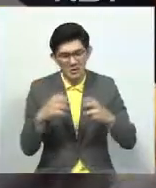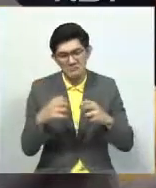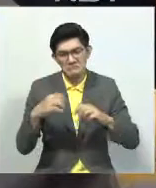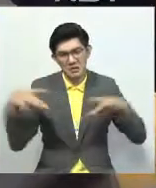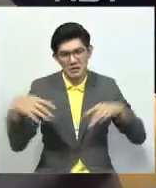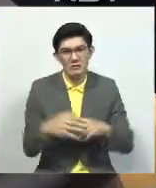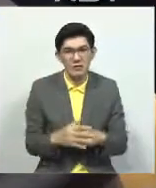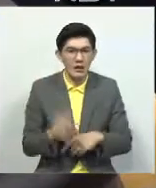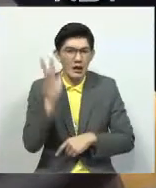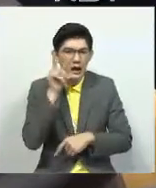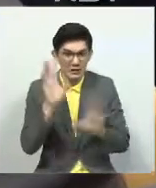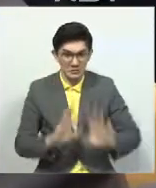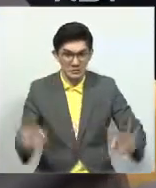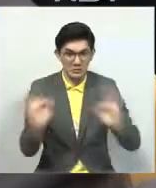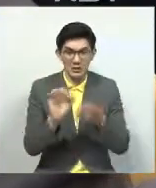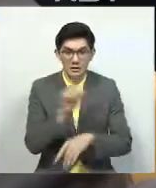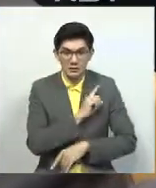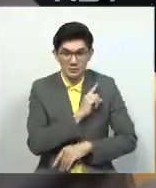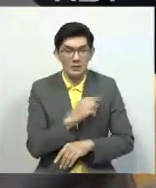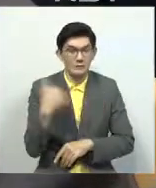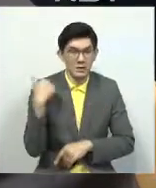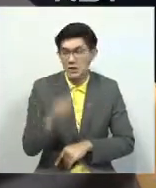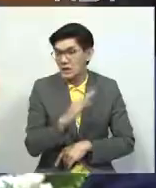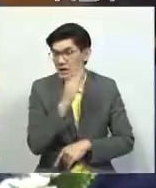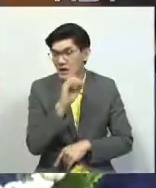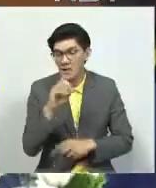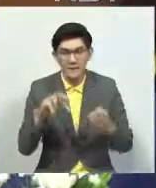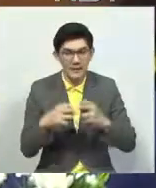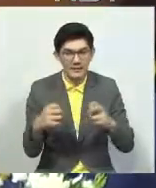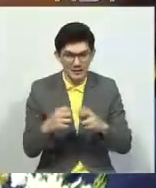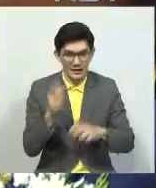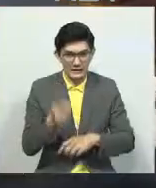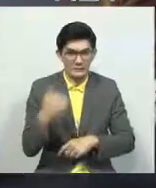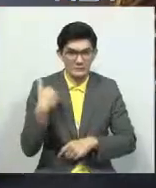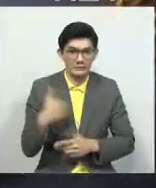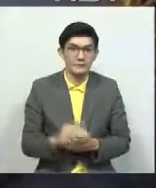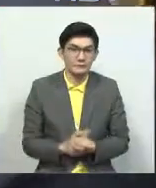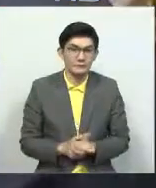แย้งซึ่งสื่อเนี่ยจะต้องร่วมรับผิดชอบด้วยหากว่าเกิดความขัดแย้งขึ้นค่ะ